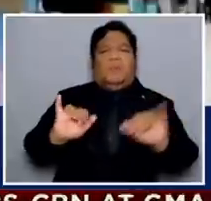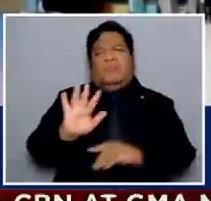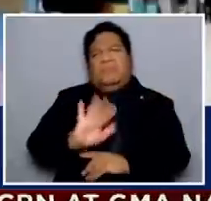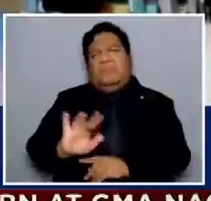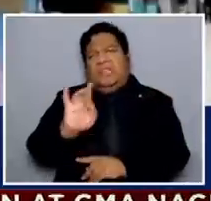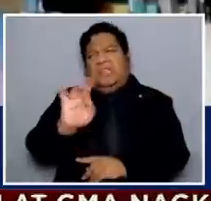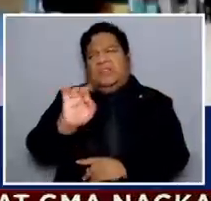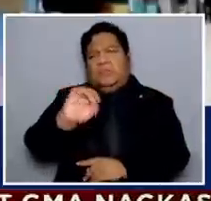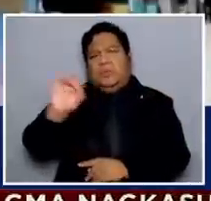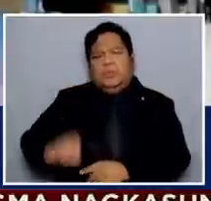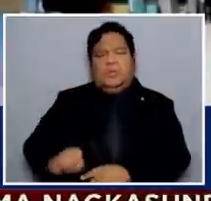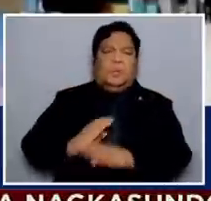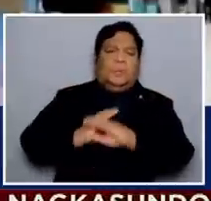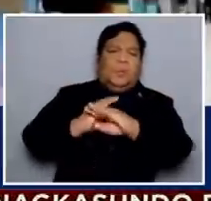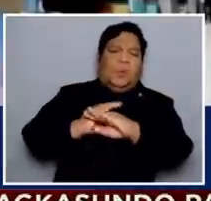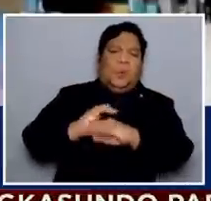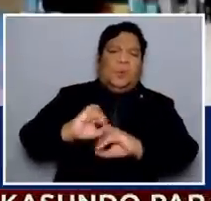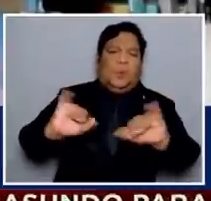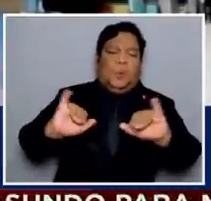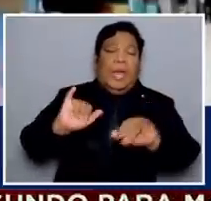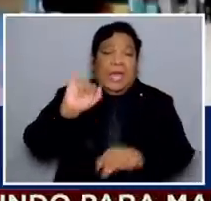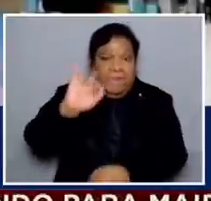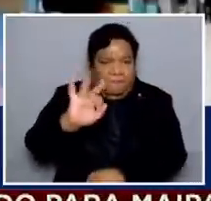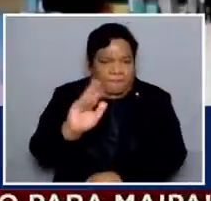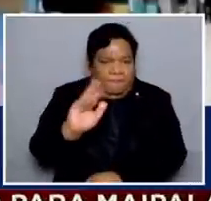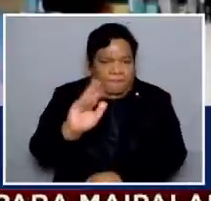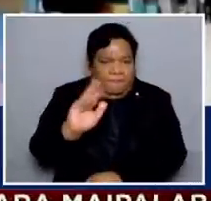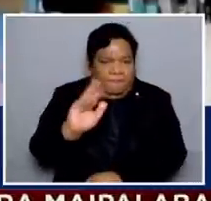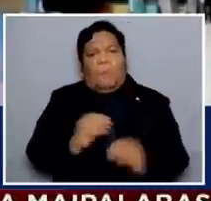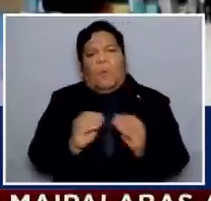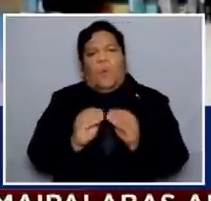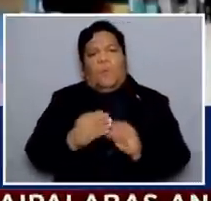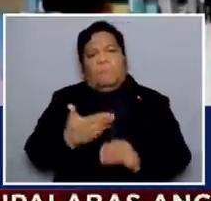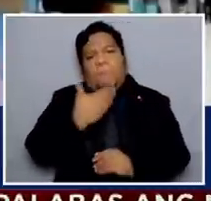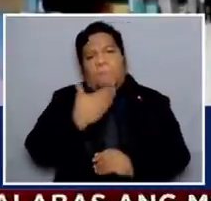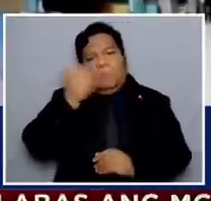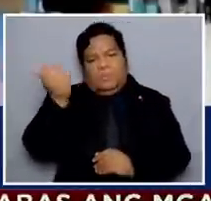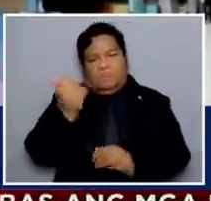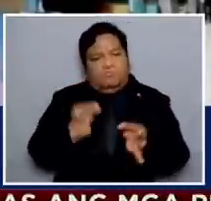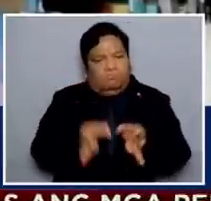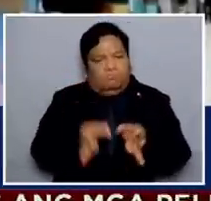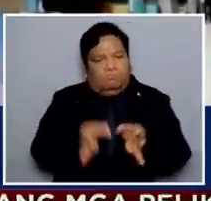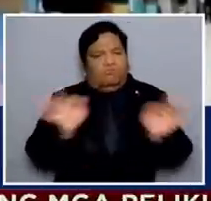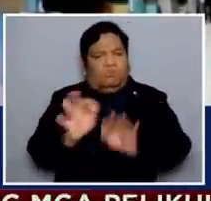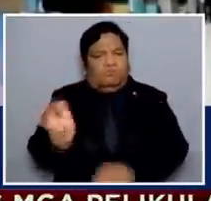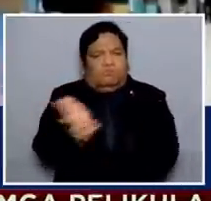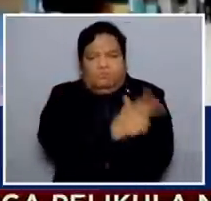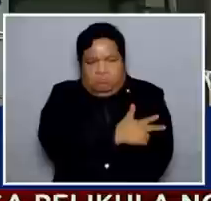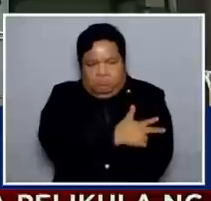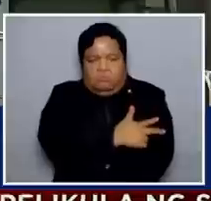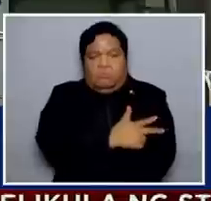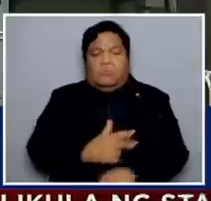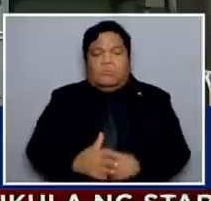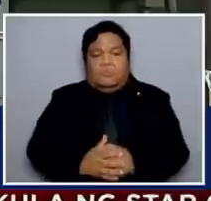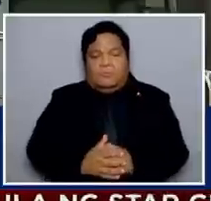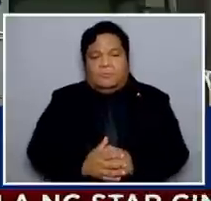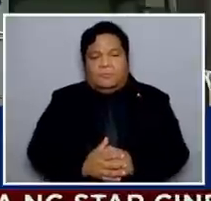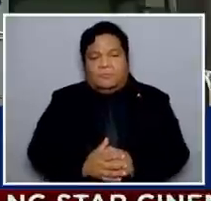80+%. Kung mag-booster po tayo, better than that. So very important to get your booster if you qualify.